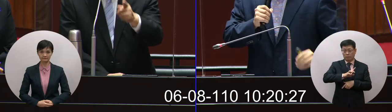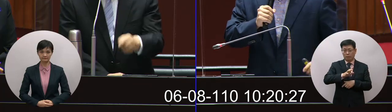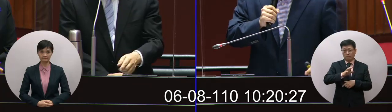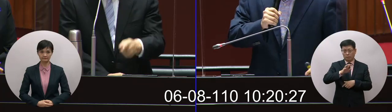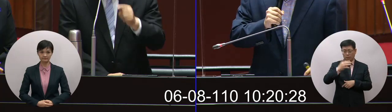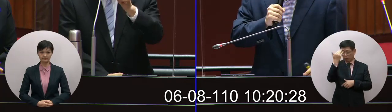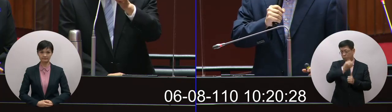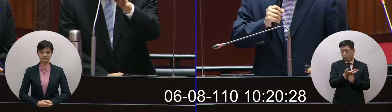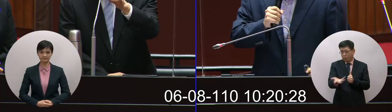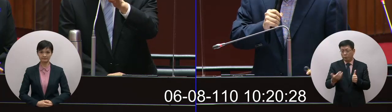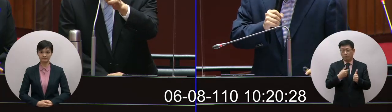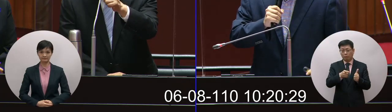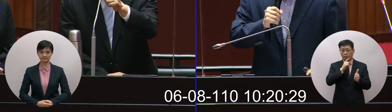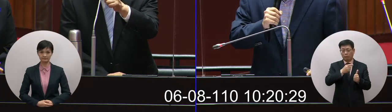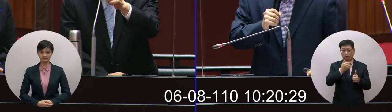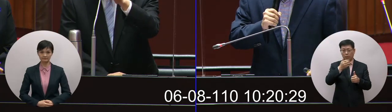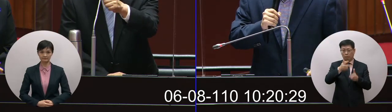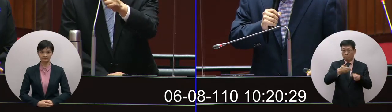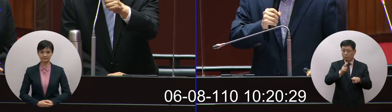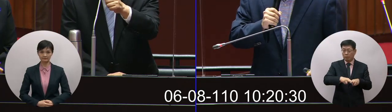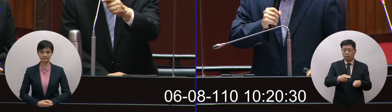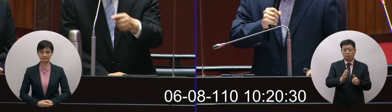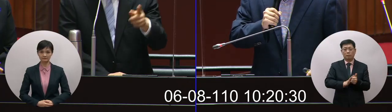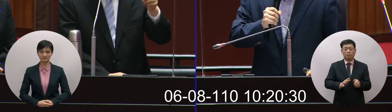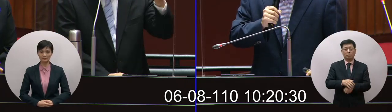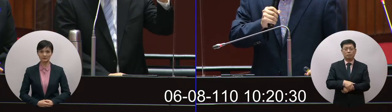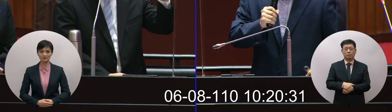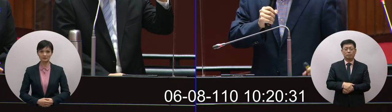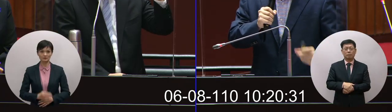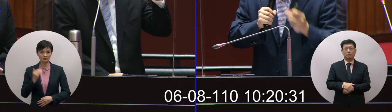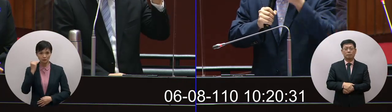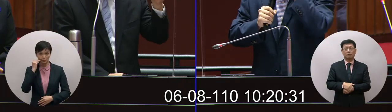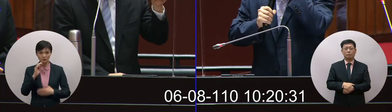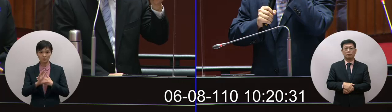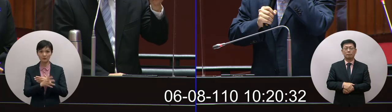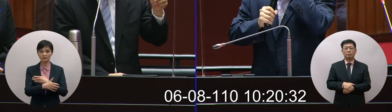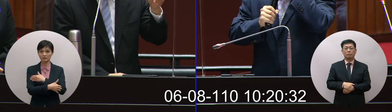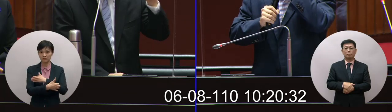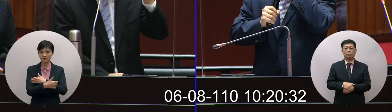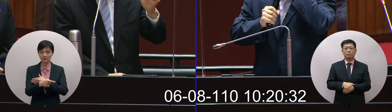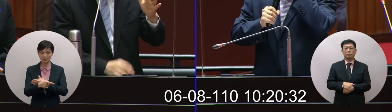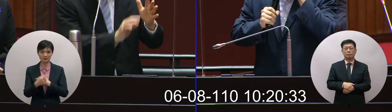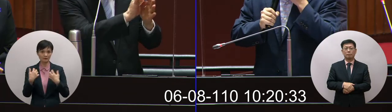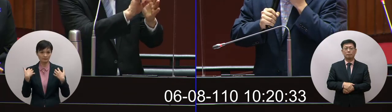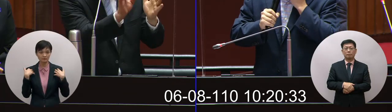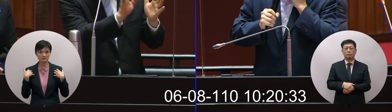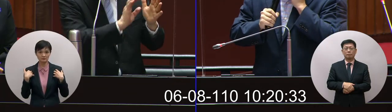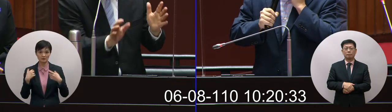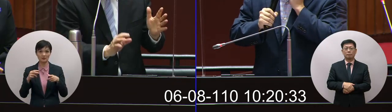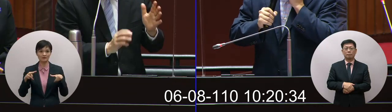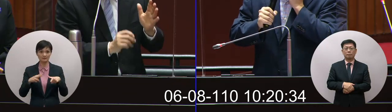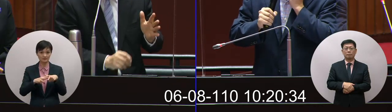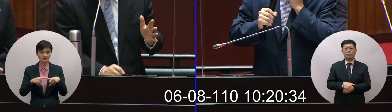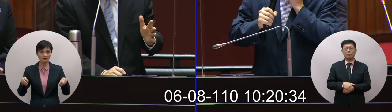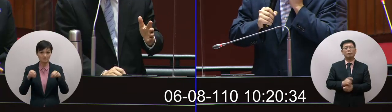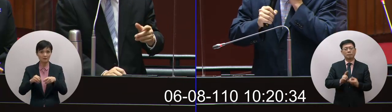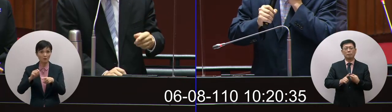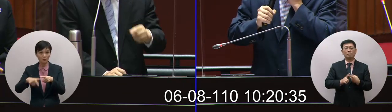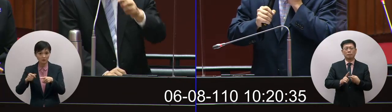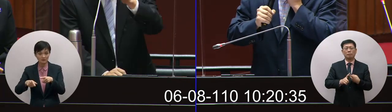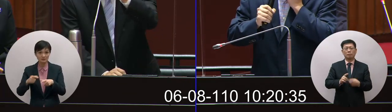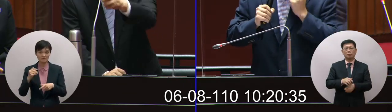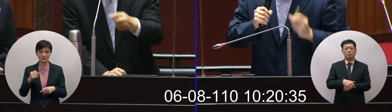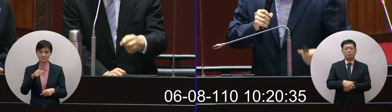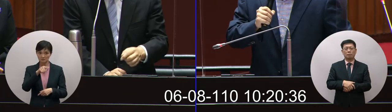这个关系而停工的补偿？ 人家中介哪不照疾管中心要求的这个规范指引？ 对对对，对